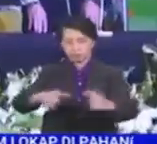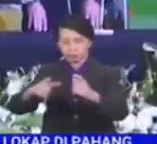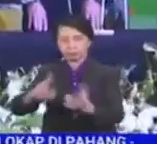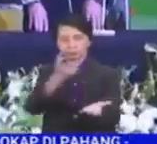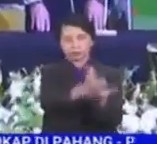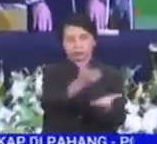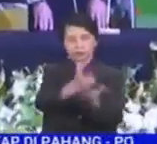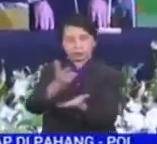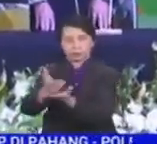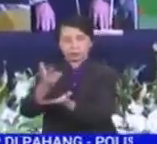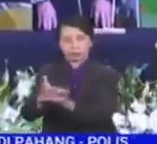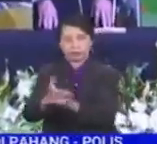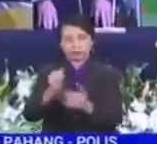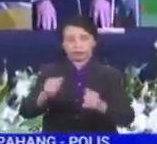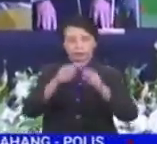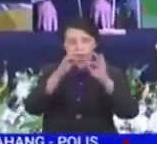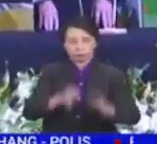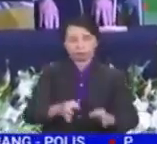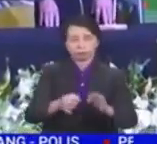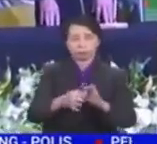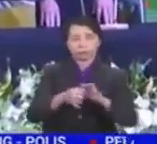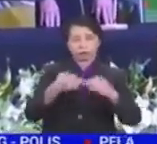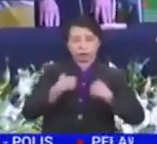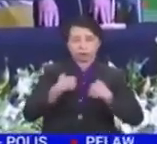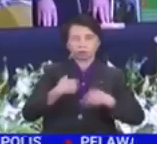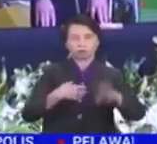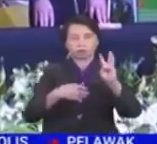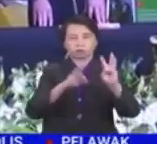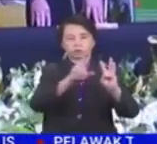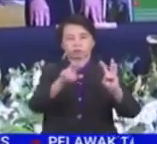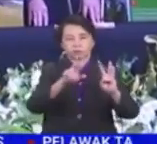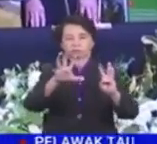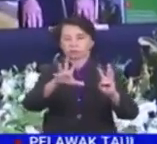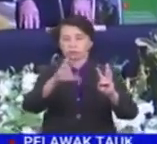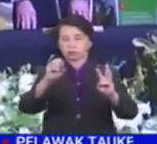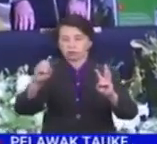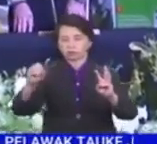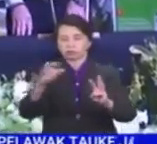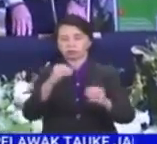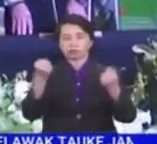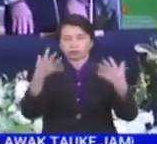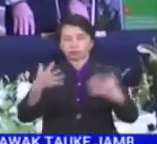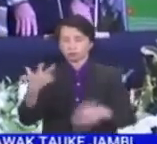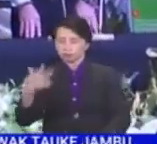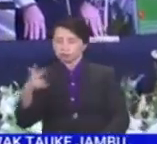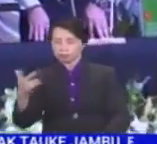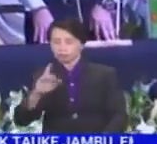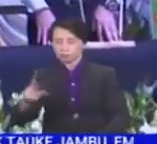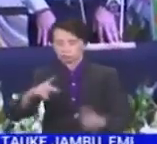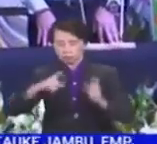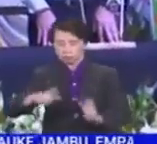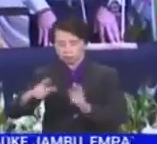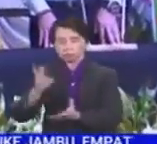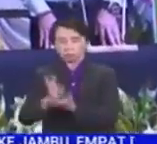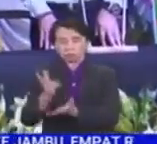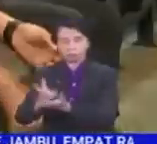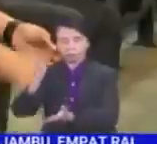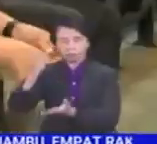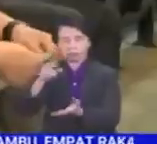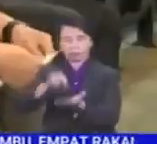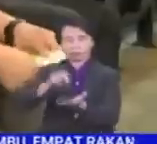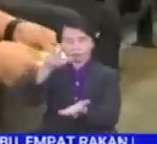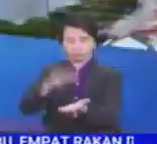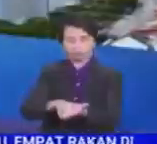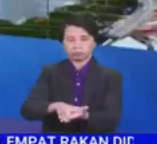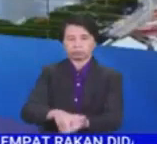browser yang diurus pihak biji ialah gt6500d dan sebanyak 13000 peta bakal di warteg